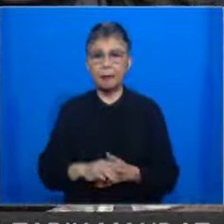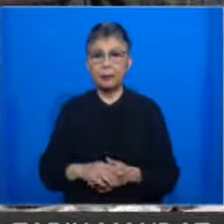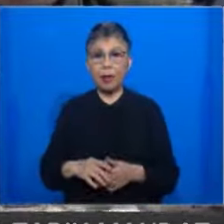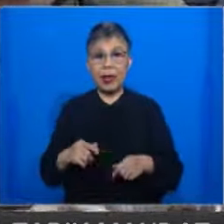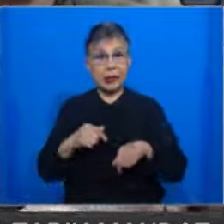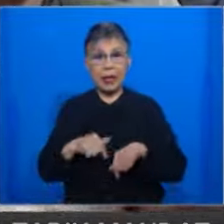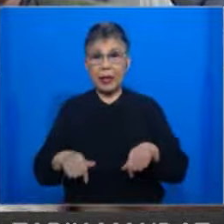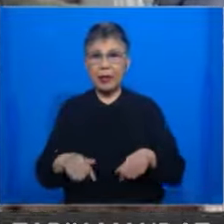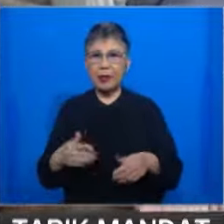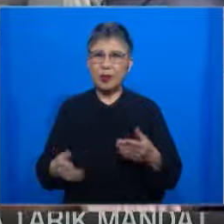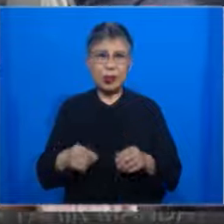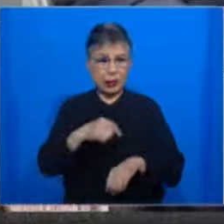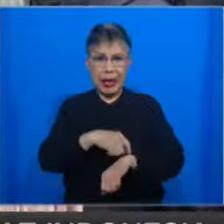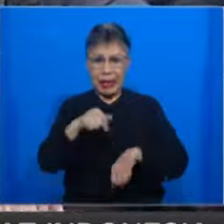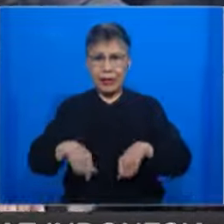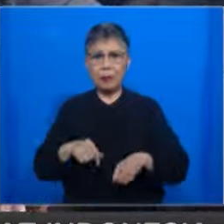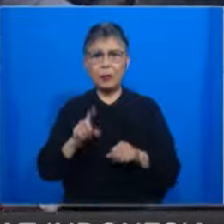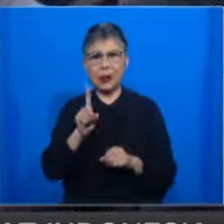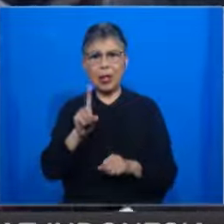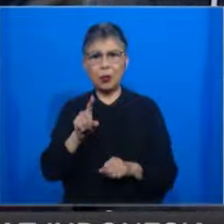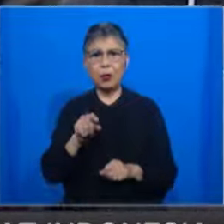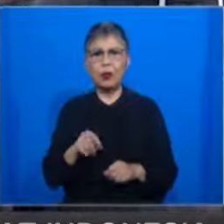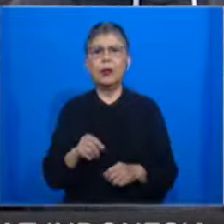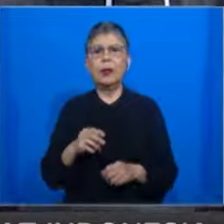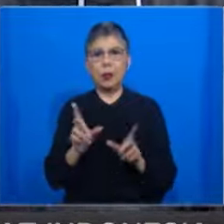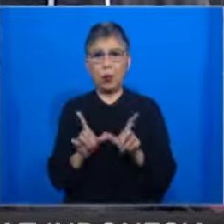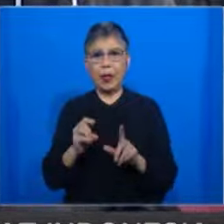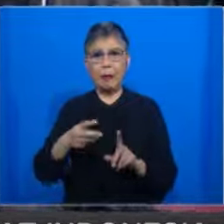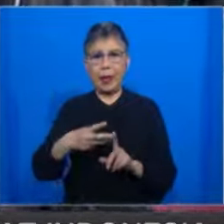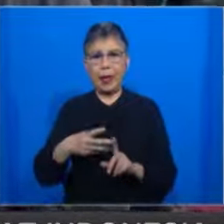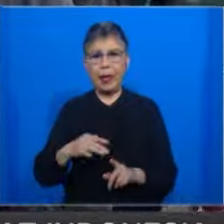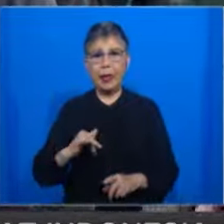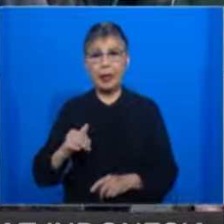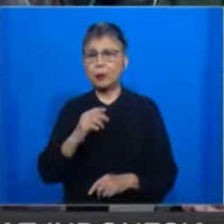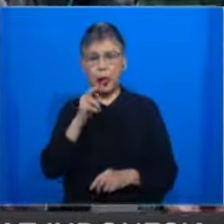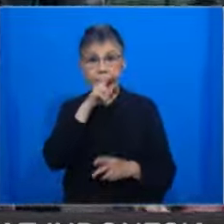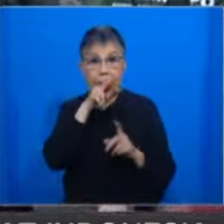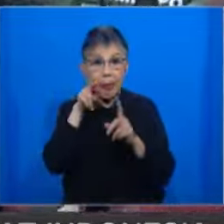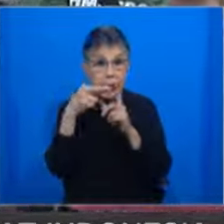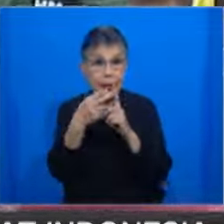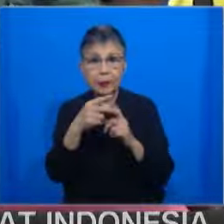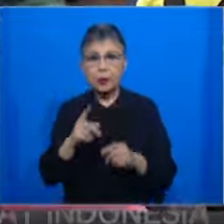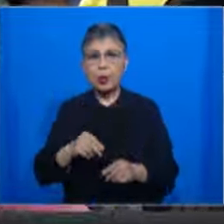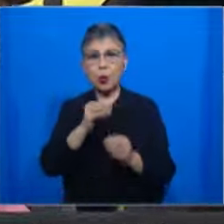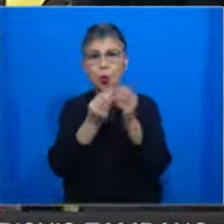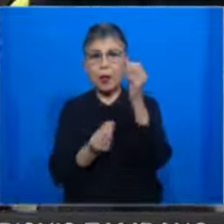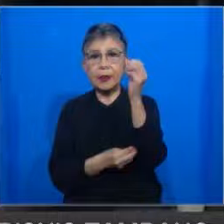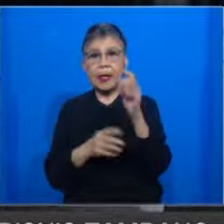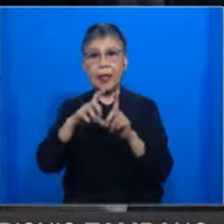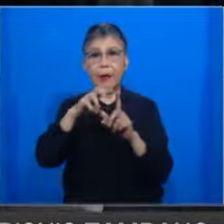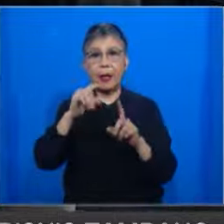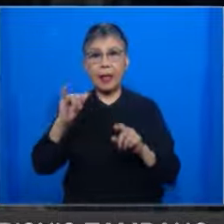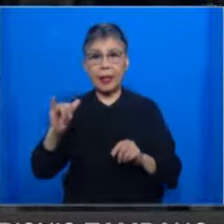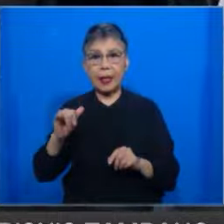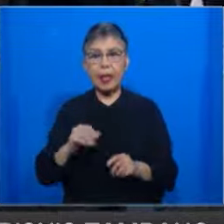walaupun sekitar pukul 13 waktu Indonesia Barat tadi, kita sama-sama menyaksikan bahwa salah satu perwakilan dari DPR RI